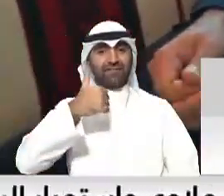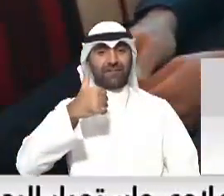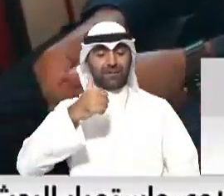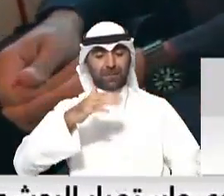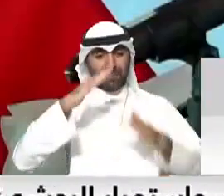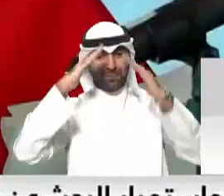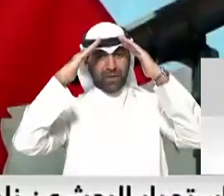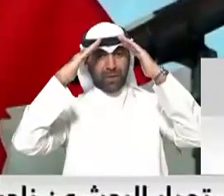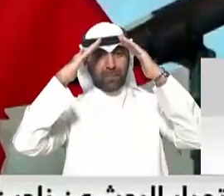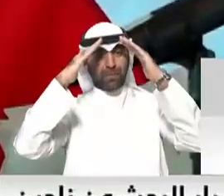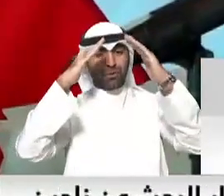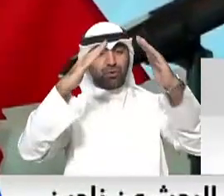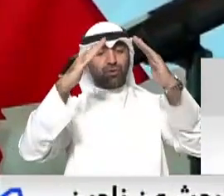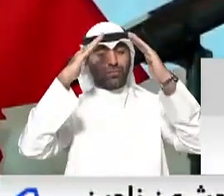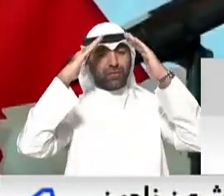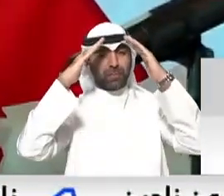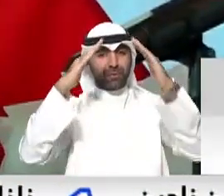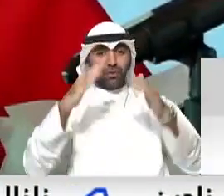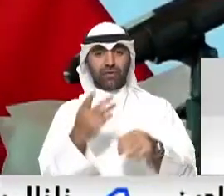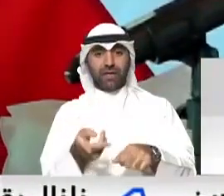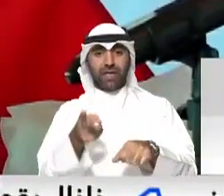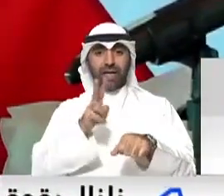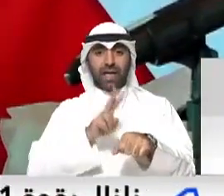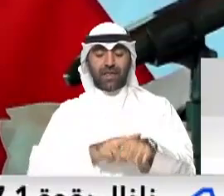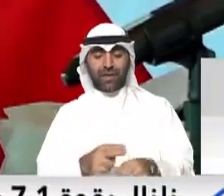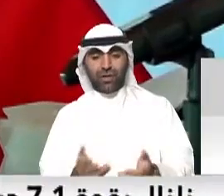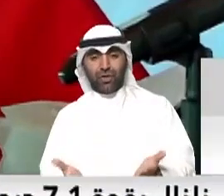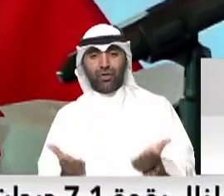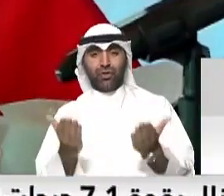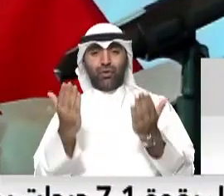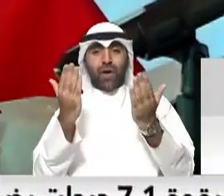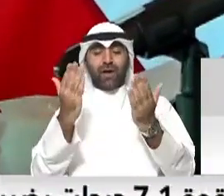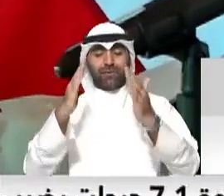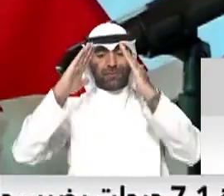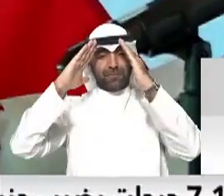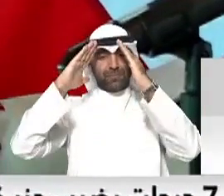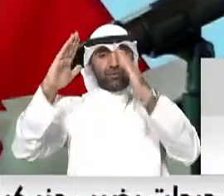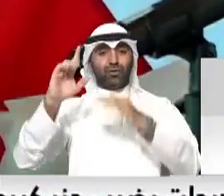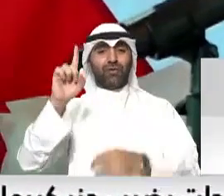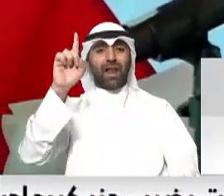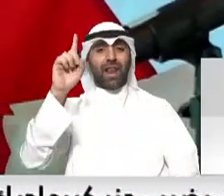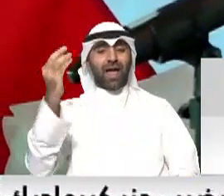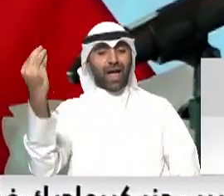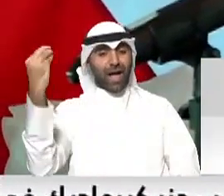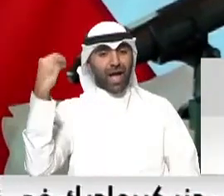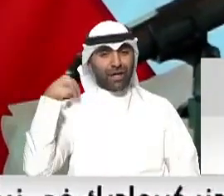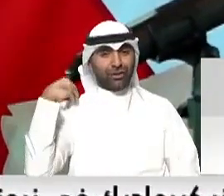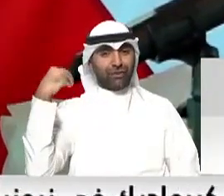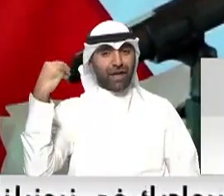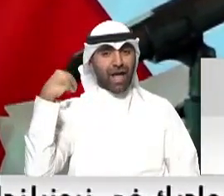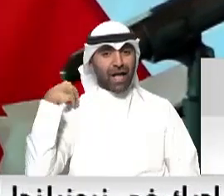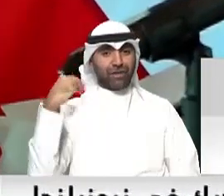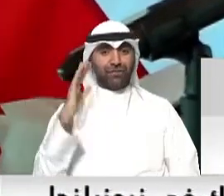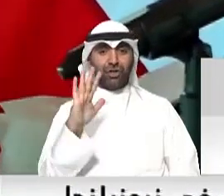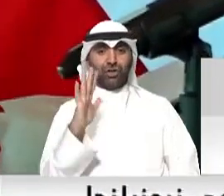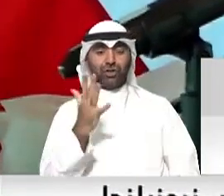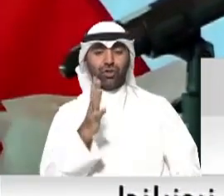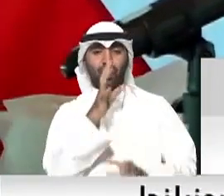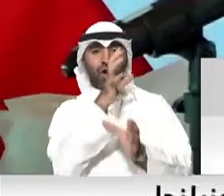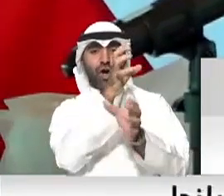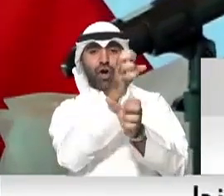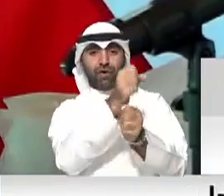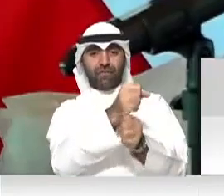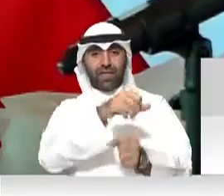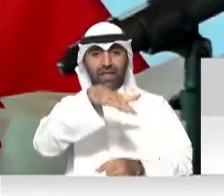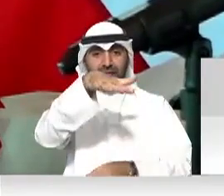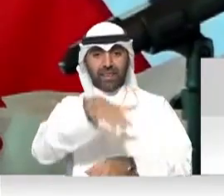ولا من غيري، احتسبوا لله سبحانه وتعالى، خذوا أجركم من الله سبحانه وتعالى. أسأل الله العظيم أن يجازيكم